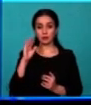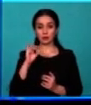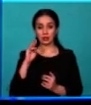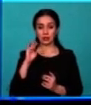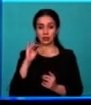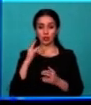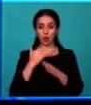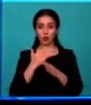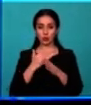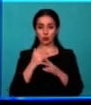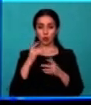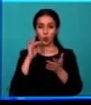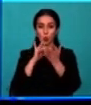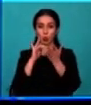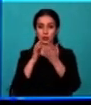o'rtasidan chiqishi kerak.